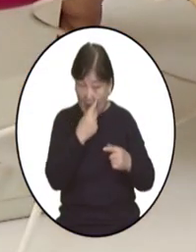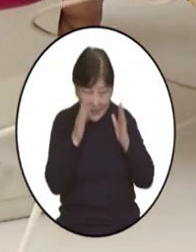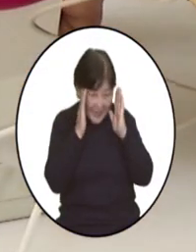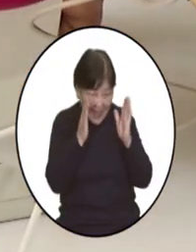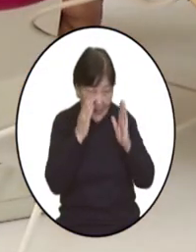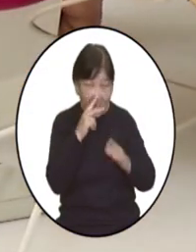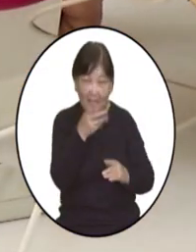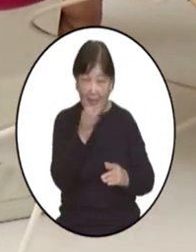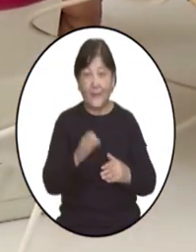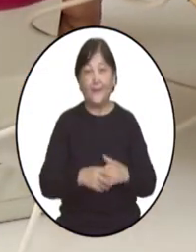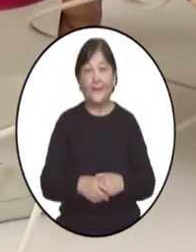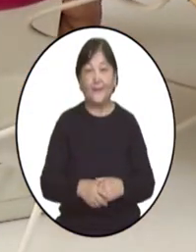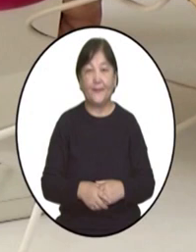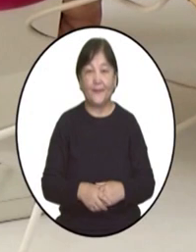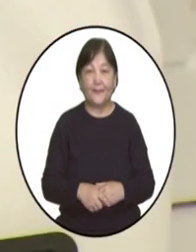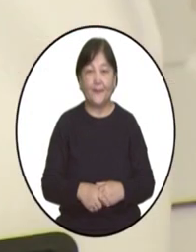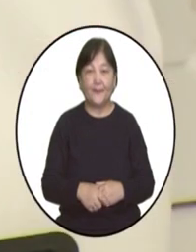За.